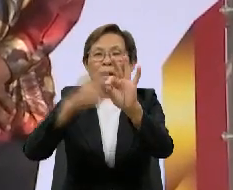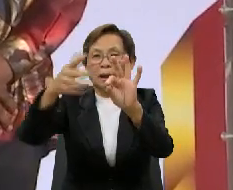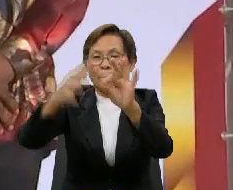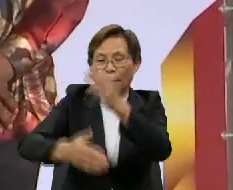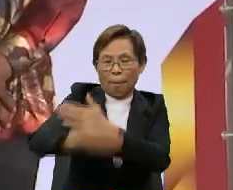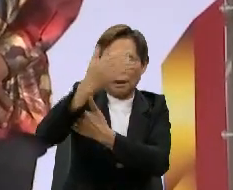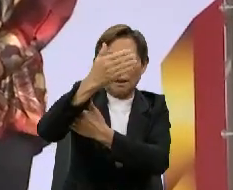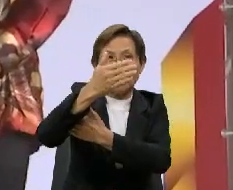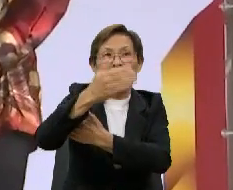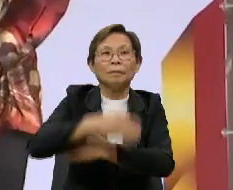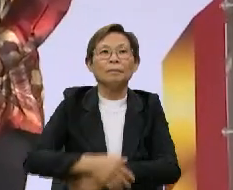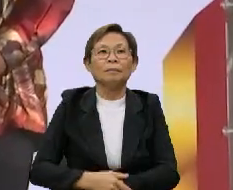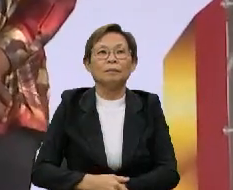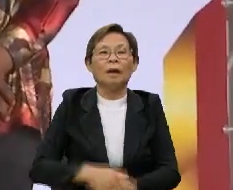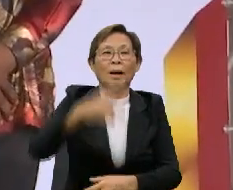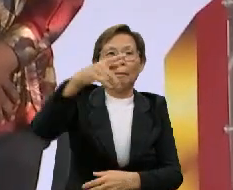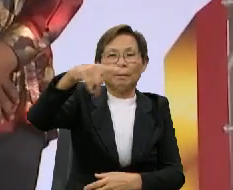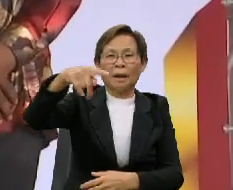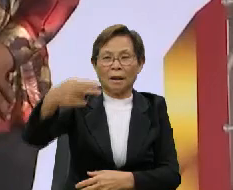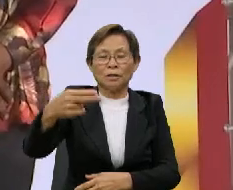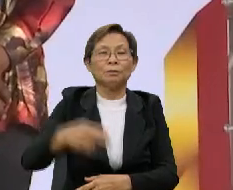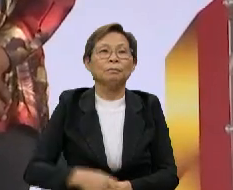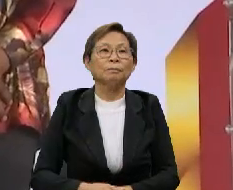9.15 pagi, Parti Pakatan Harapan.